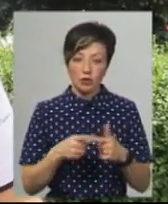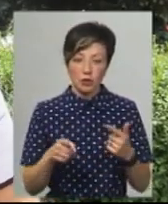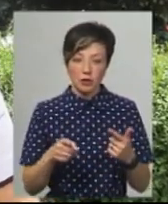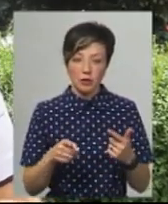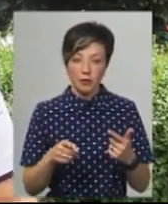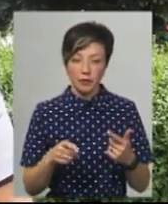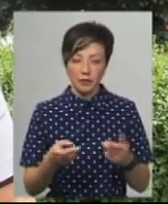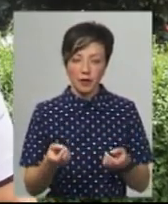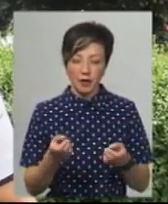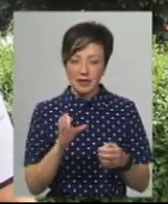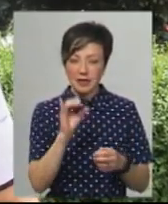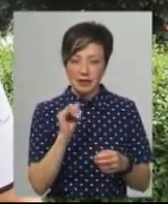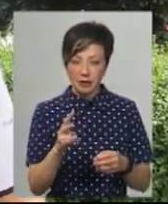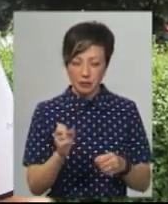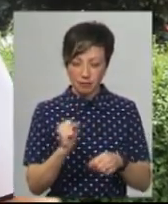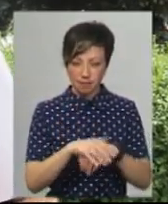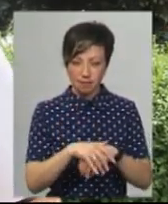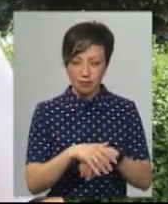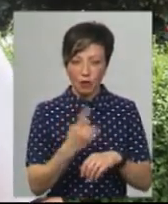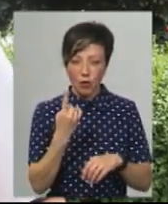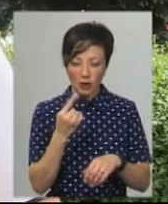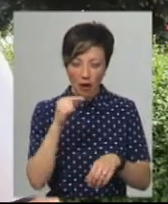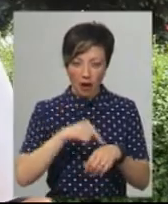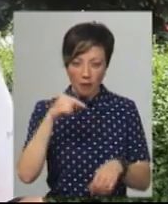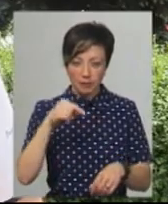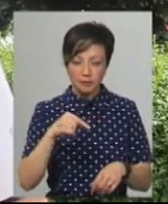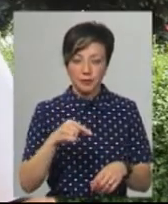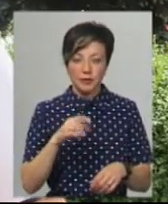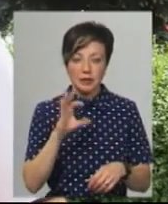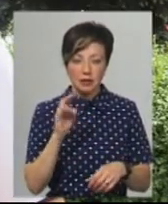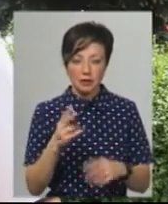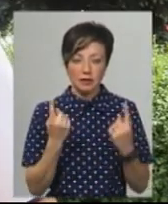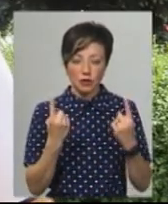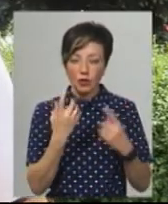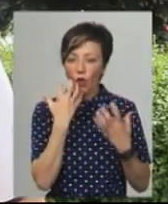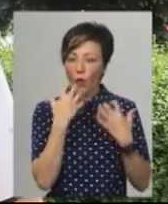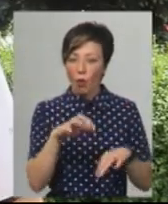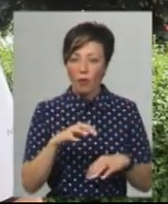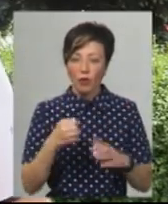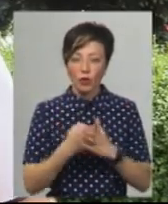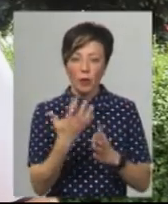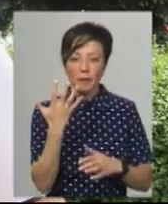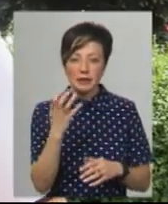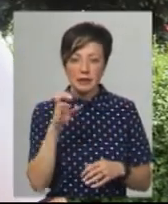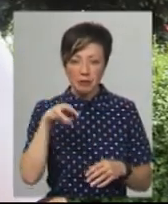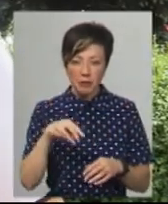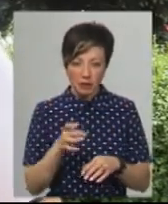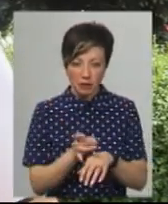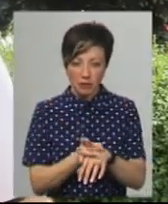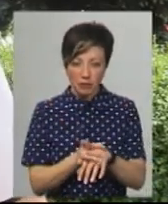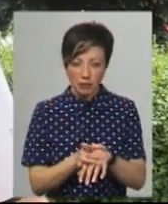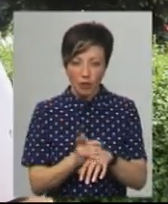тобто бризне на вас сок, одна краплинка соку може спричинити величезні опіки до 5 см в